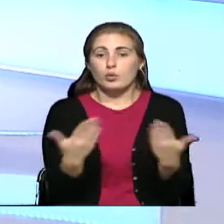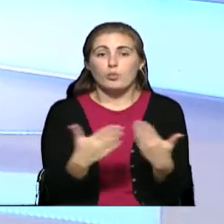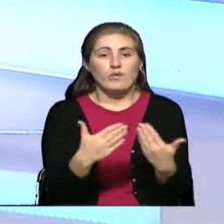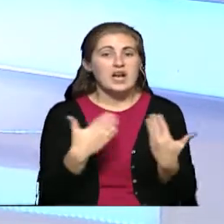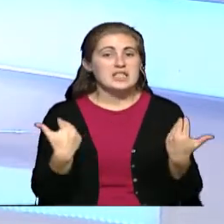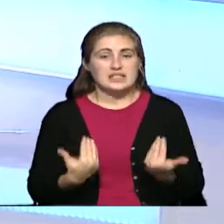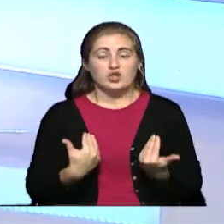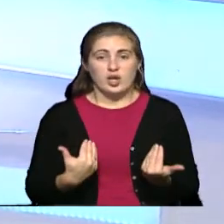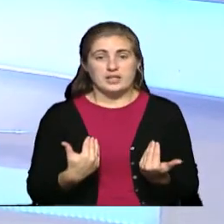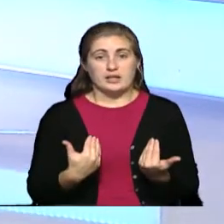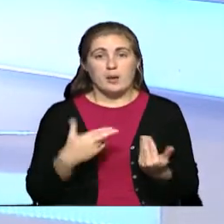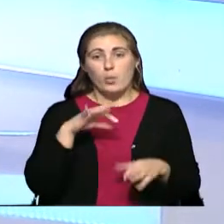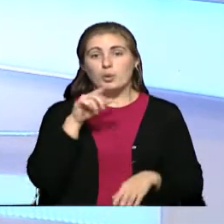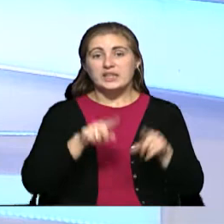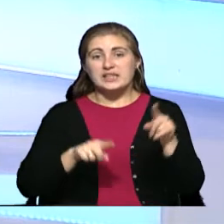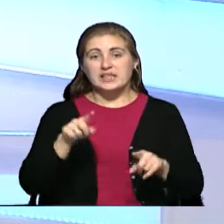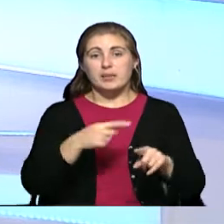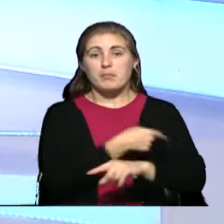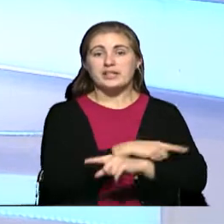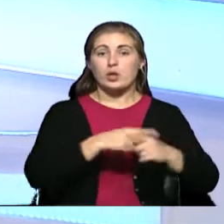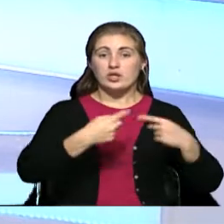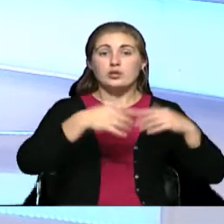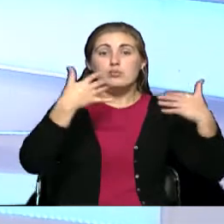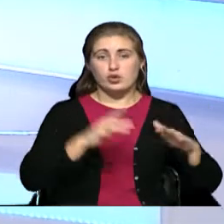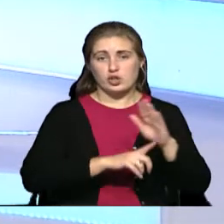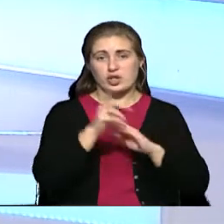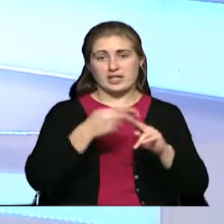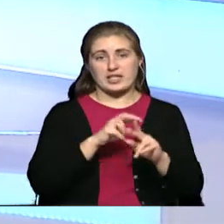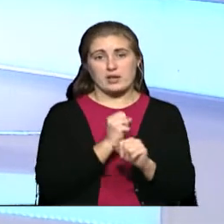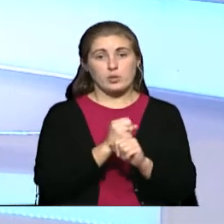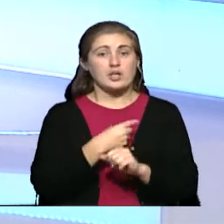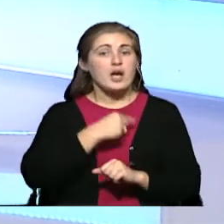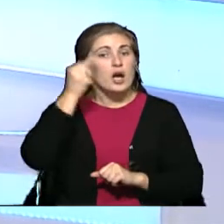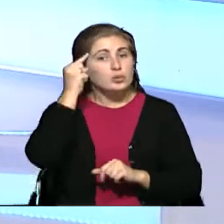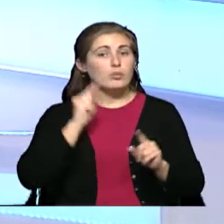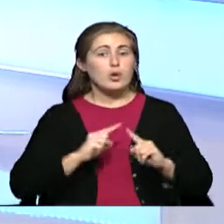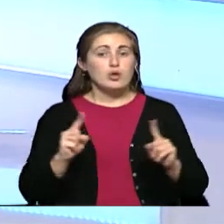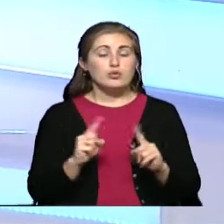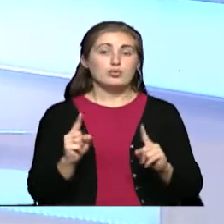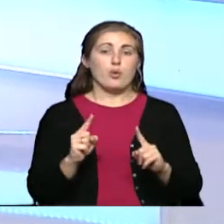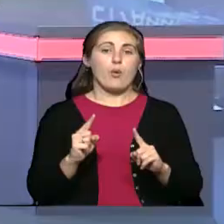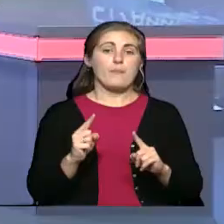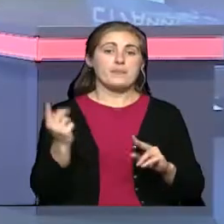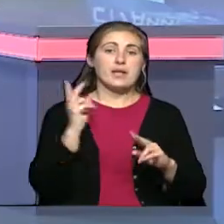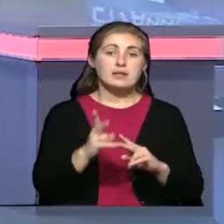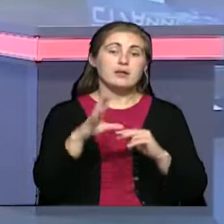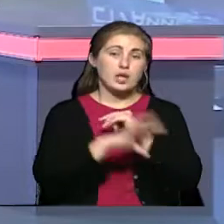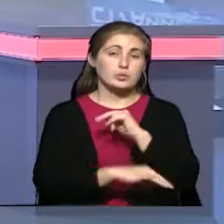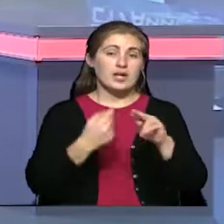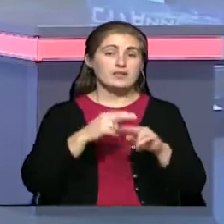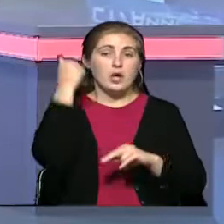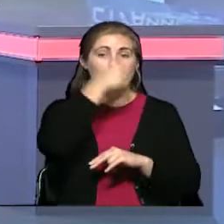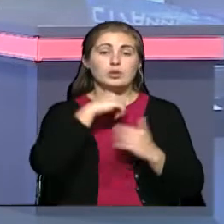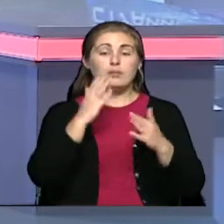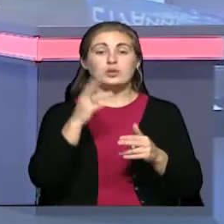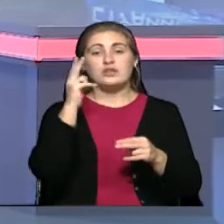сейчас. По некоторым медорганизациям они уже начались, эти работы. Я думаю, что они к концу этого года будут